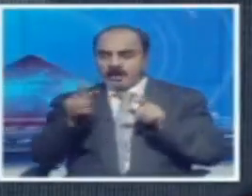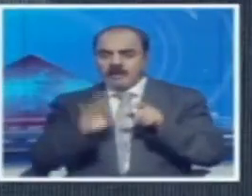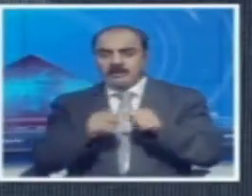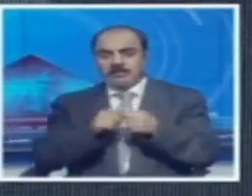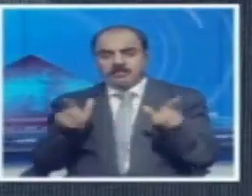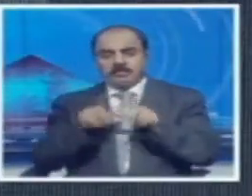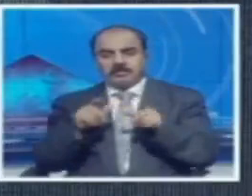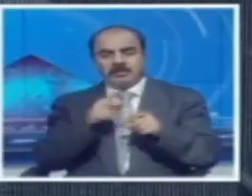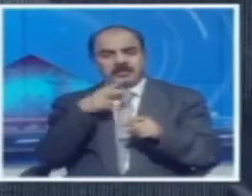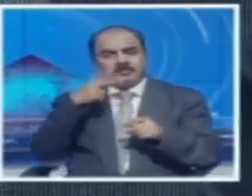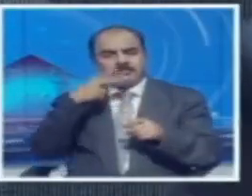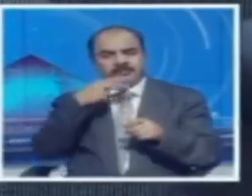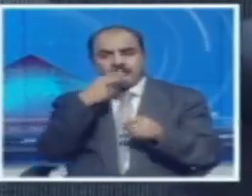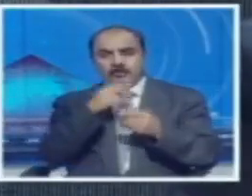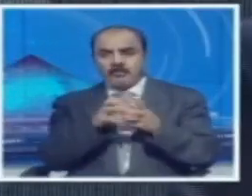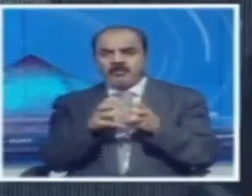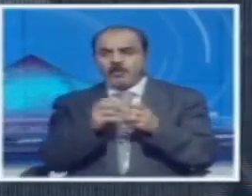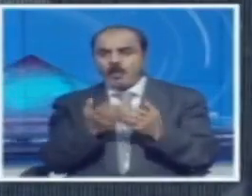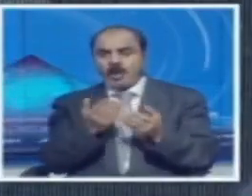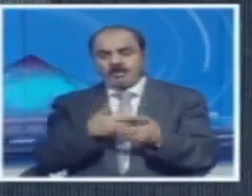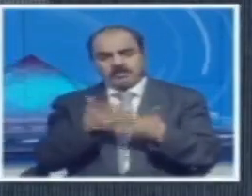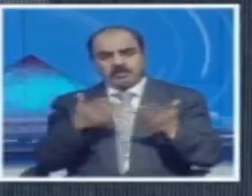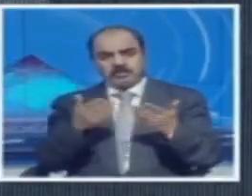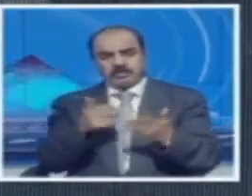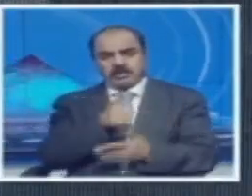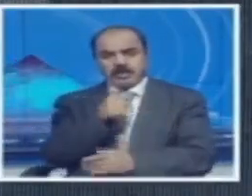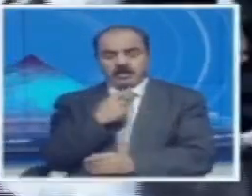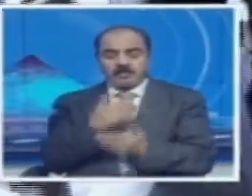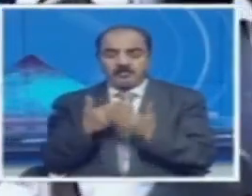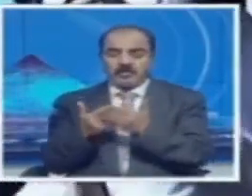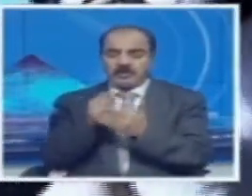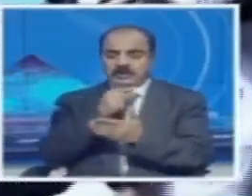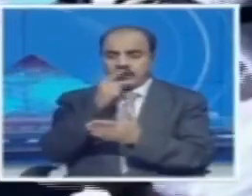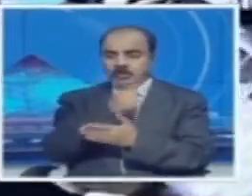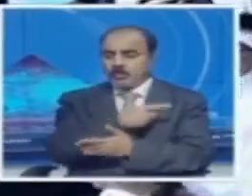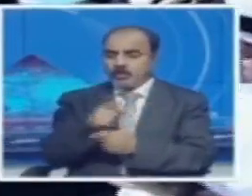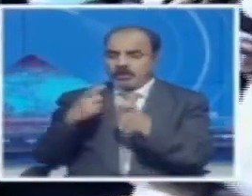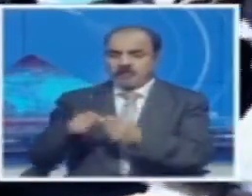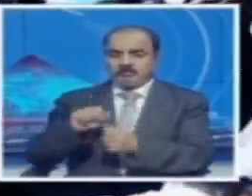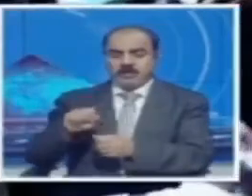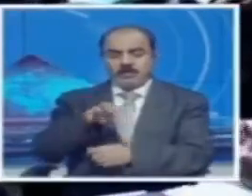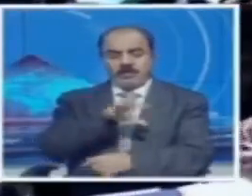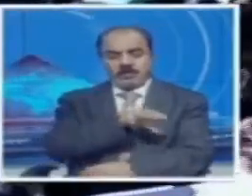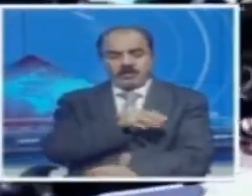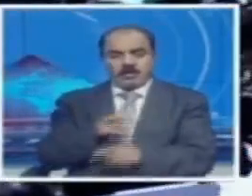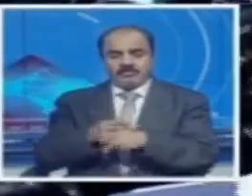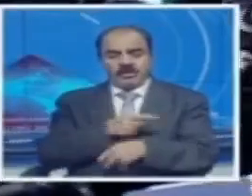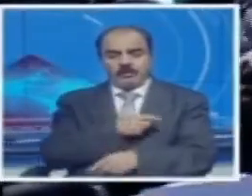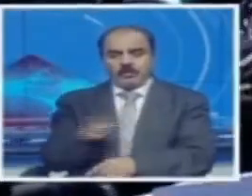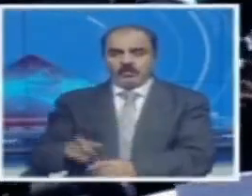وتفنيد ضلالاتهم وأباطيلهم خدمة لديننا وأوطاننا والإنسانية